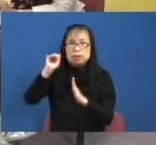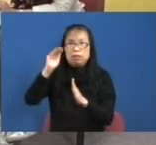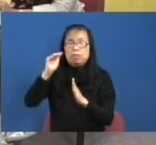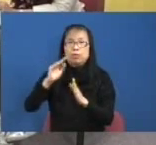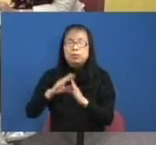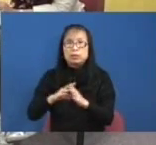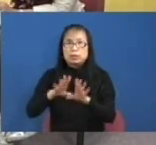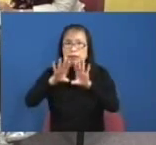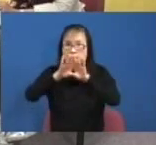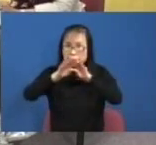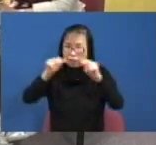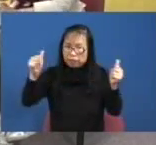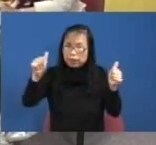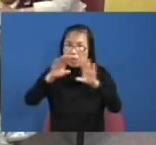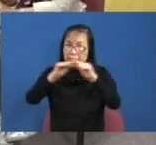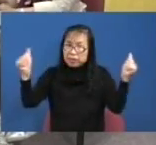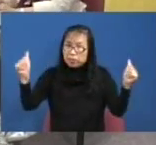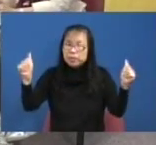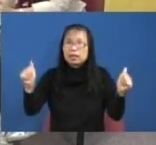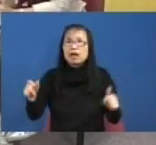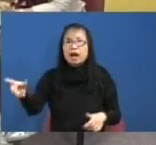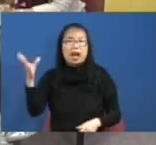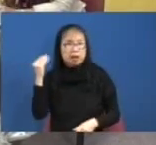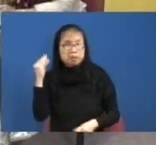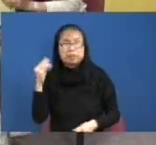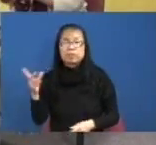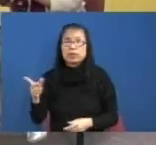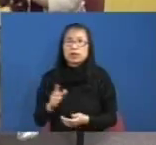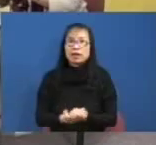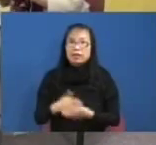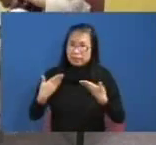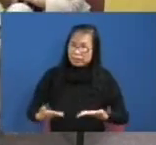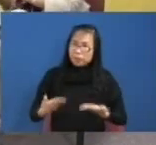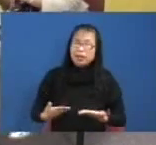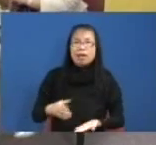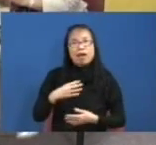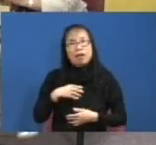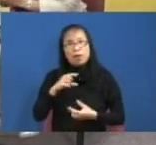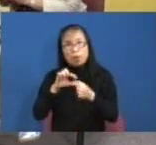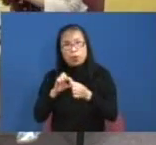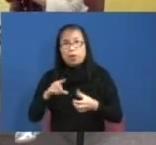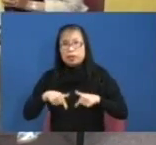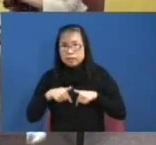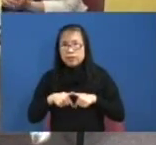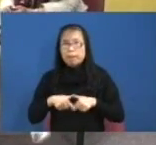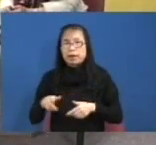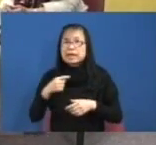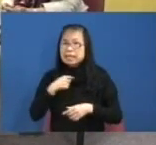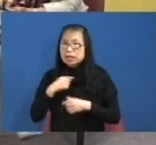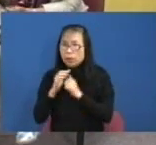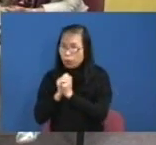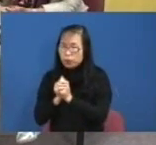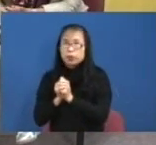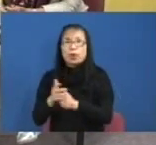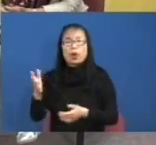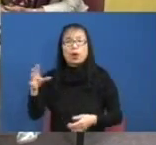個二噁英可以分解到、 哇！嗱，聽到啦，好犀利！嗱，咁其實我哋今日咧嗱最關心啦，即係嚟緊咧就拜託啊，黃會長你